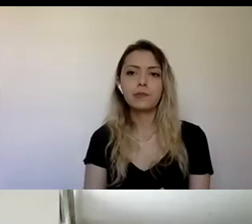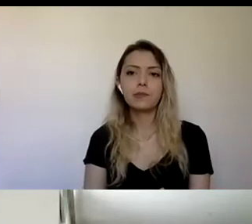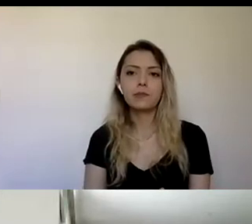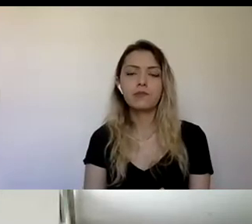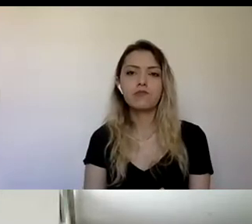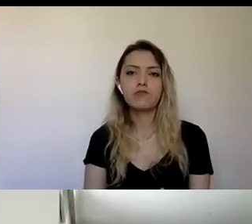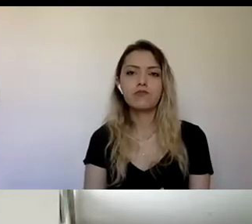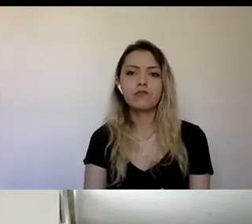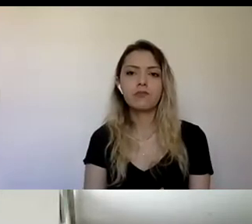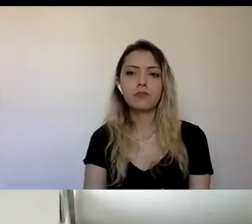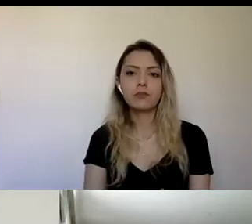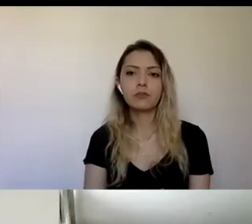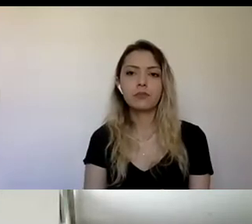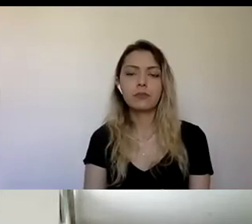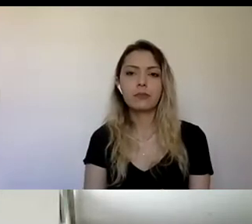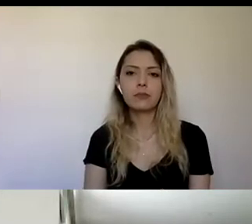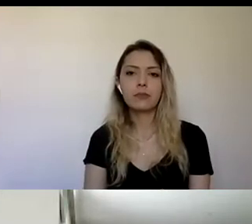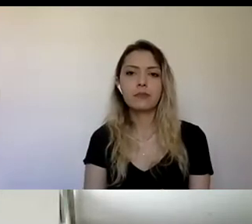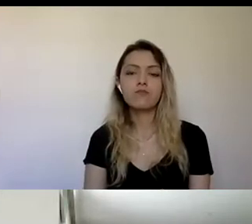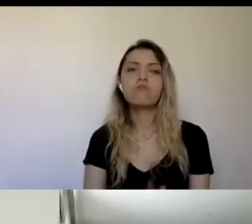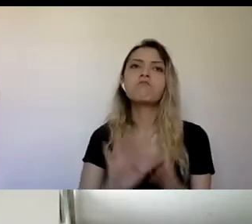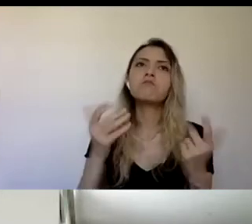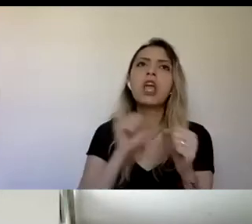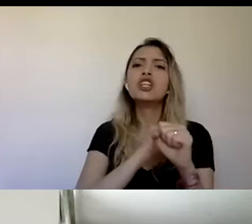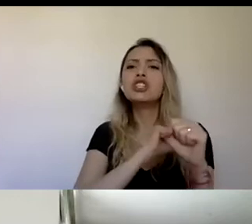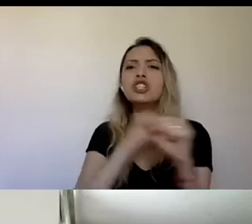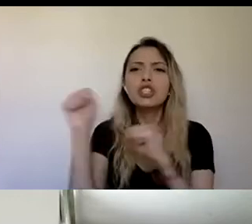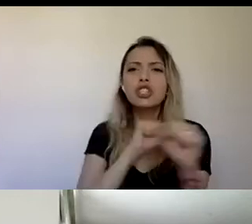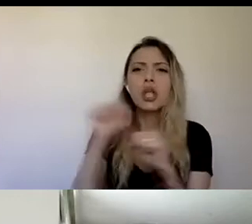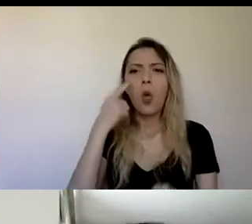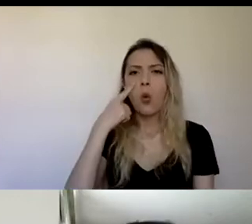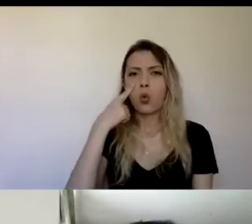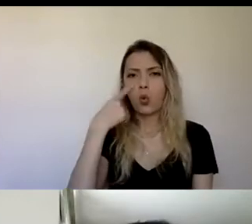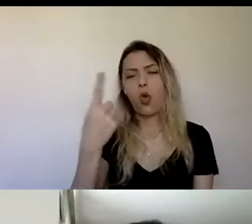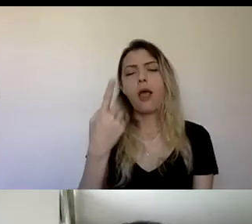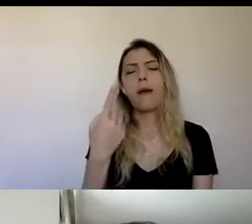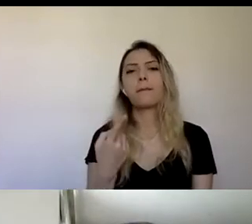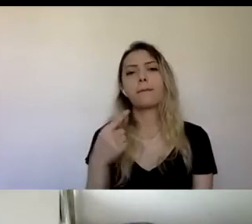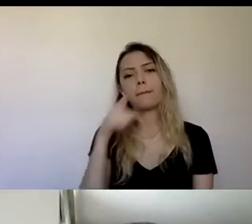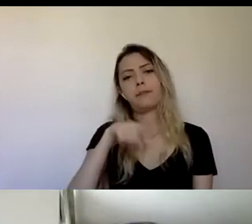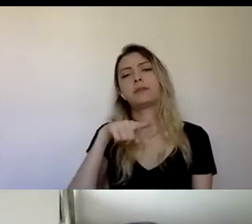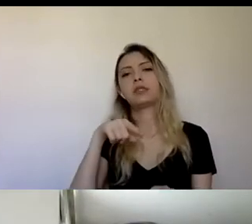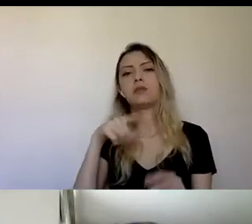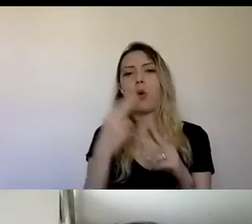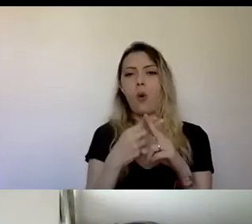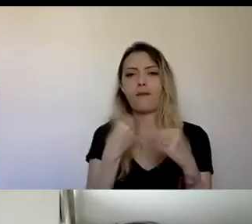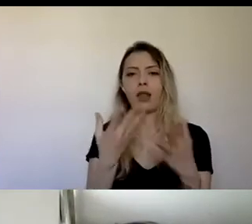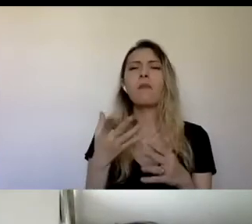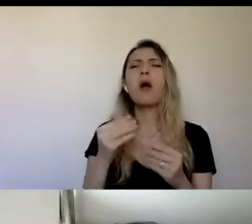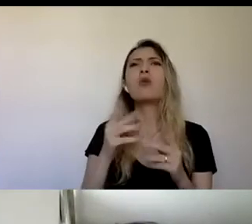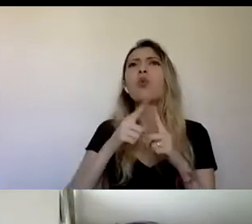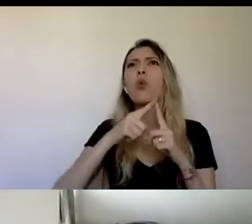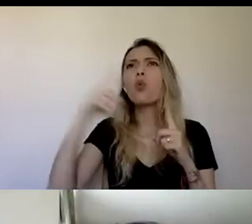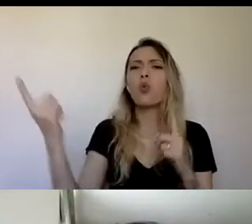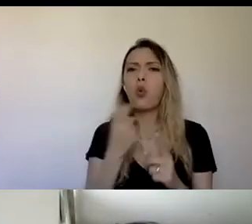Doğrudan örneğin şiddetle ilgili bakalım. Ben uzun süre çocuk hakları alanında çalıştığım için